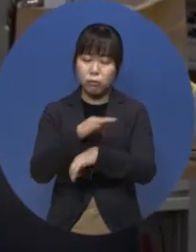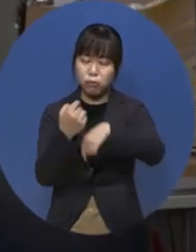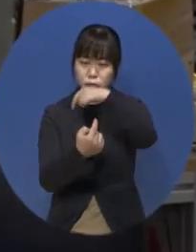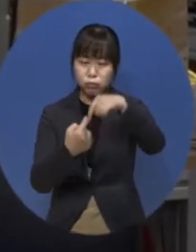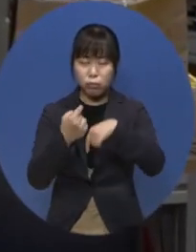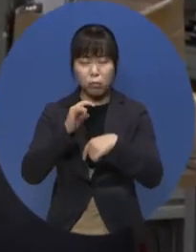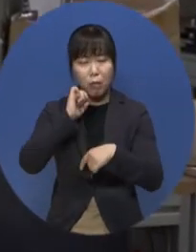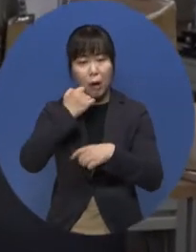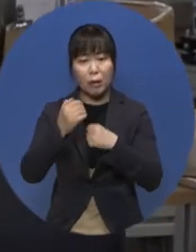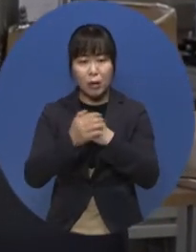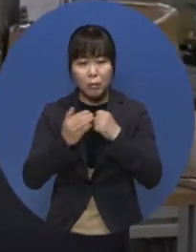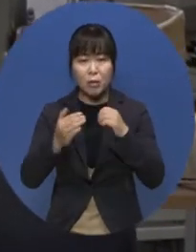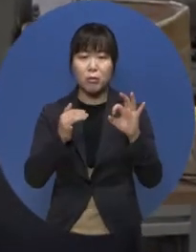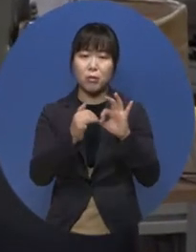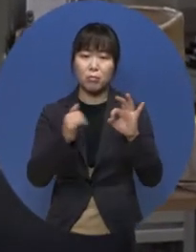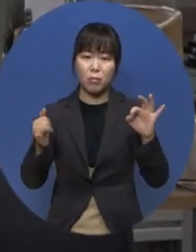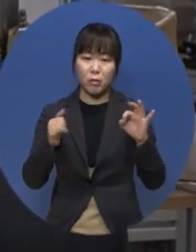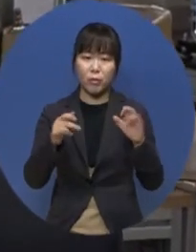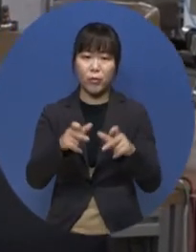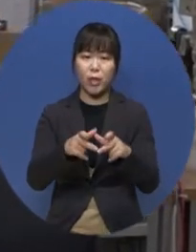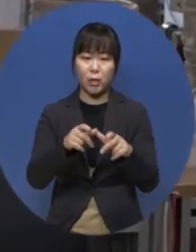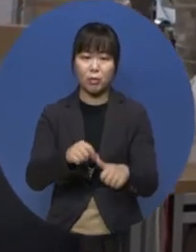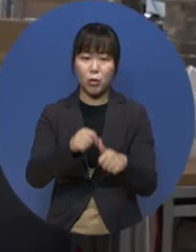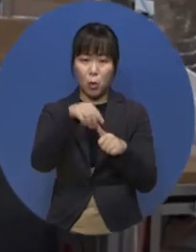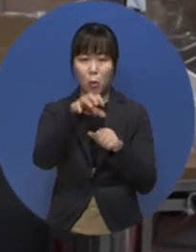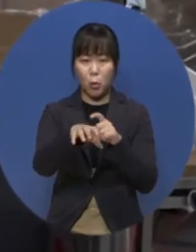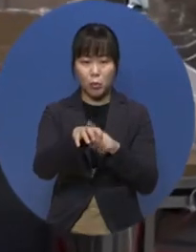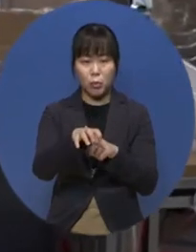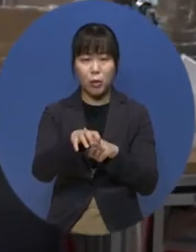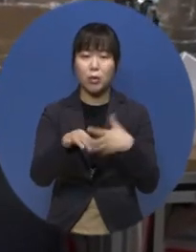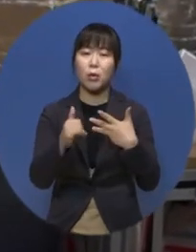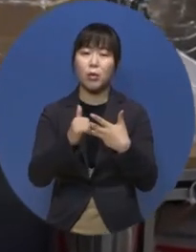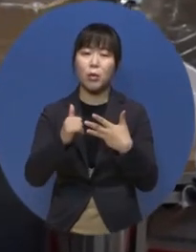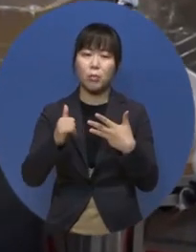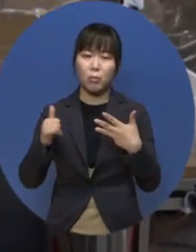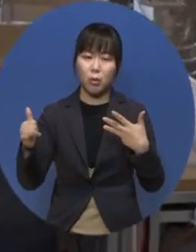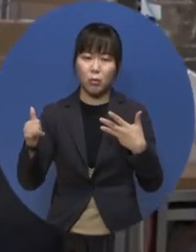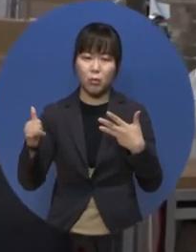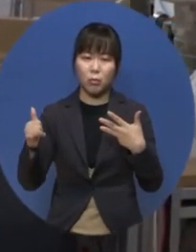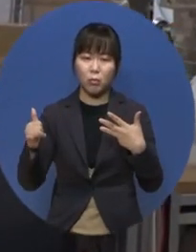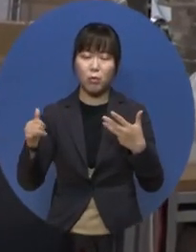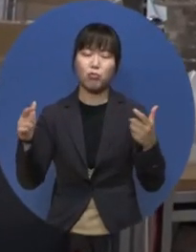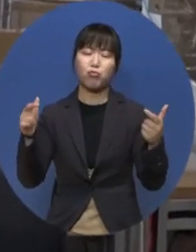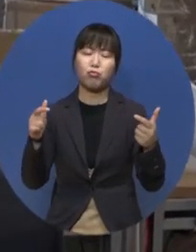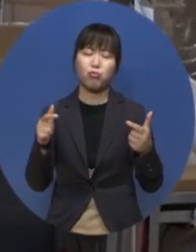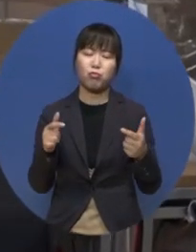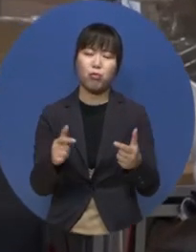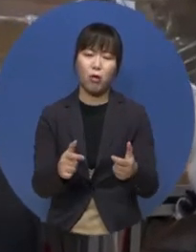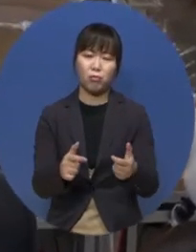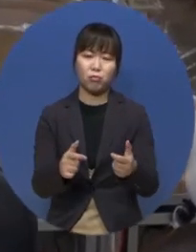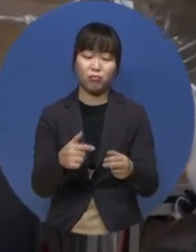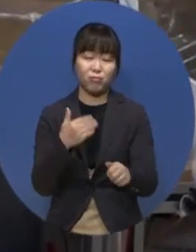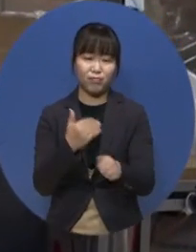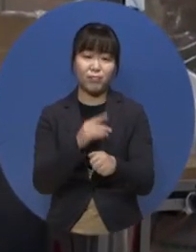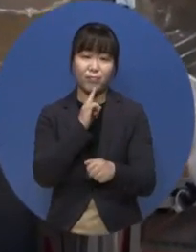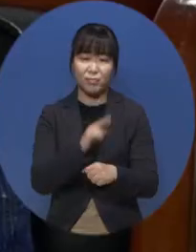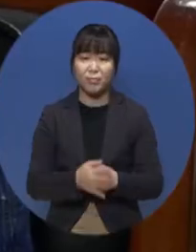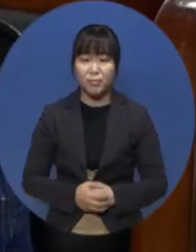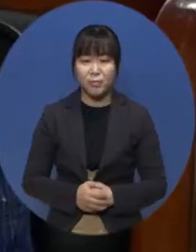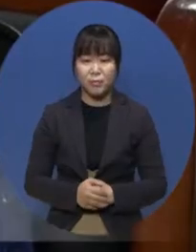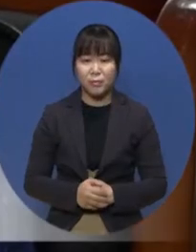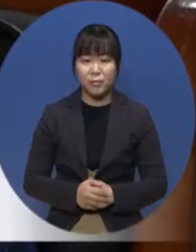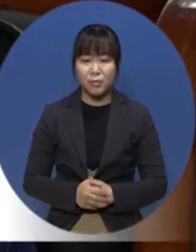10여명의 장애인을 채용한 기업체는 불가피 8명을 가만 시키는 사태가 벌어졌다 고 말했습니다